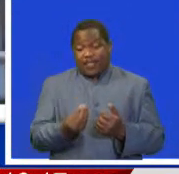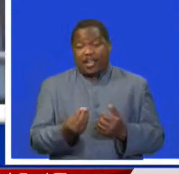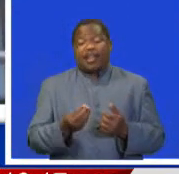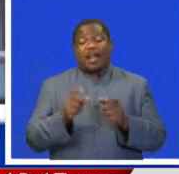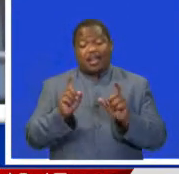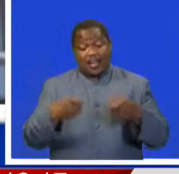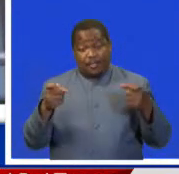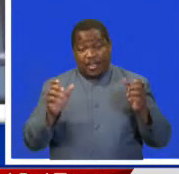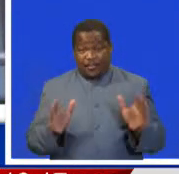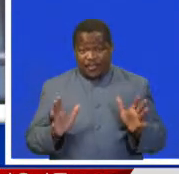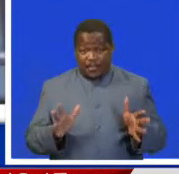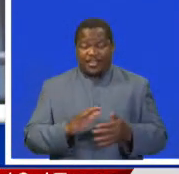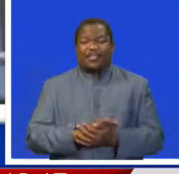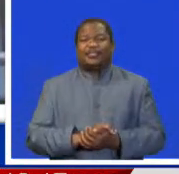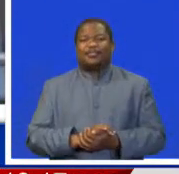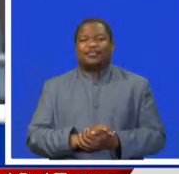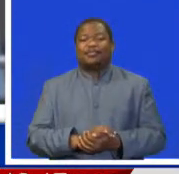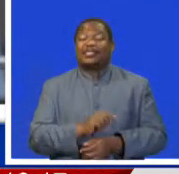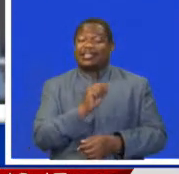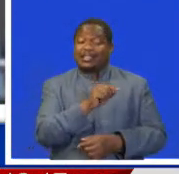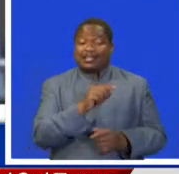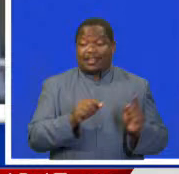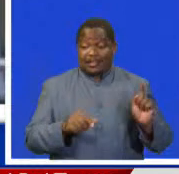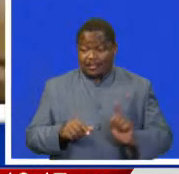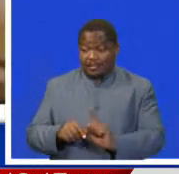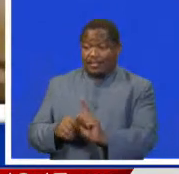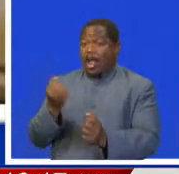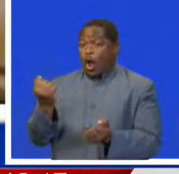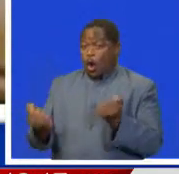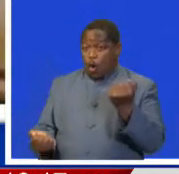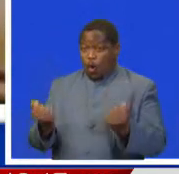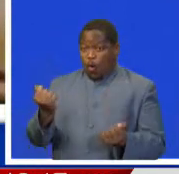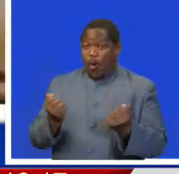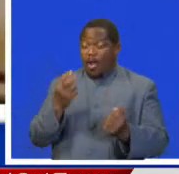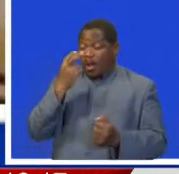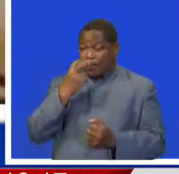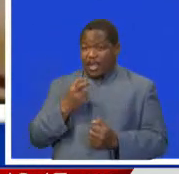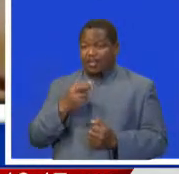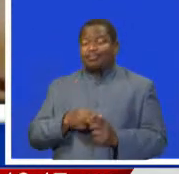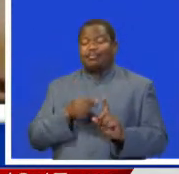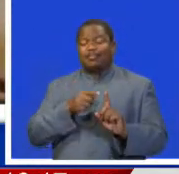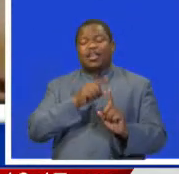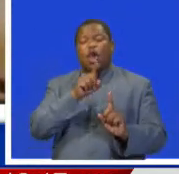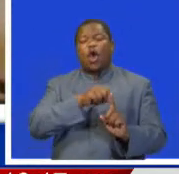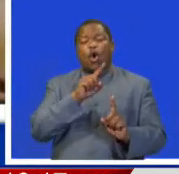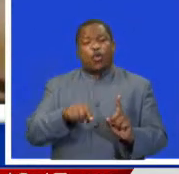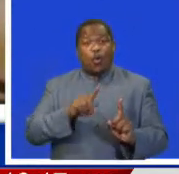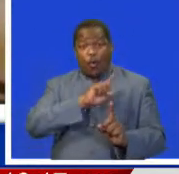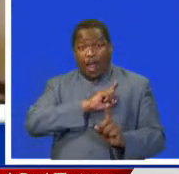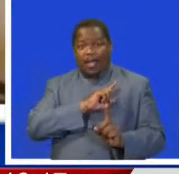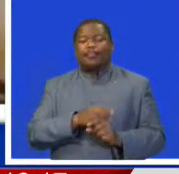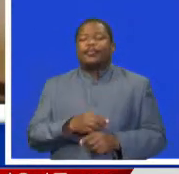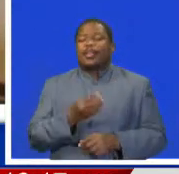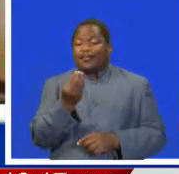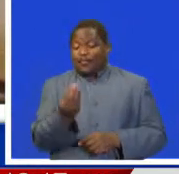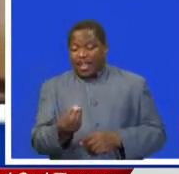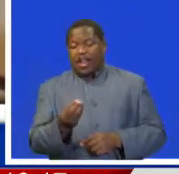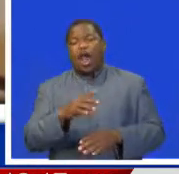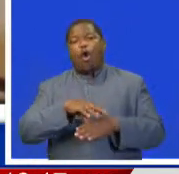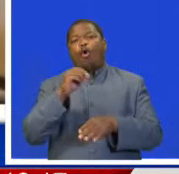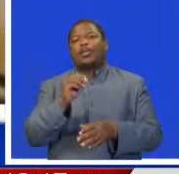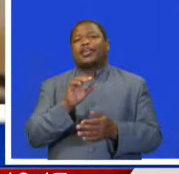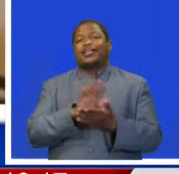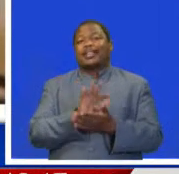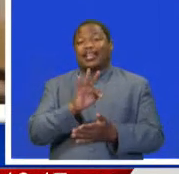Msibi enkantolo yamanje enhlangano ngelicala lekugagadlela umfana lo neminyaka lelishumi namithathu